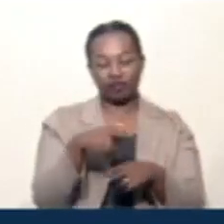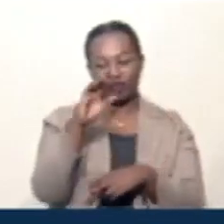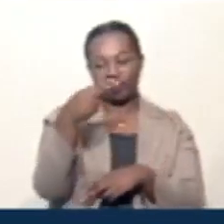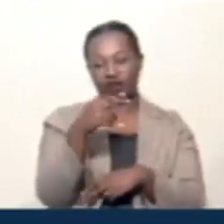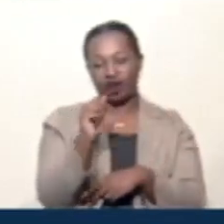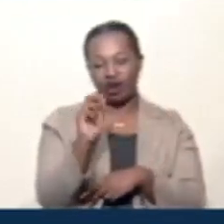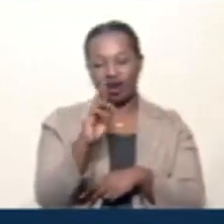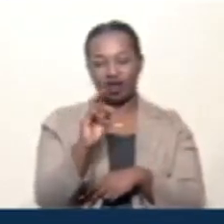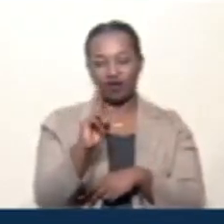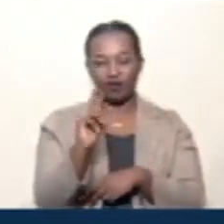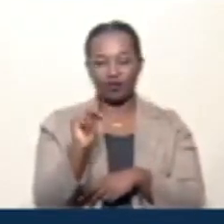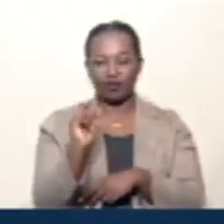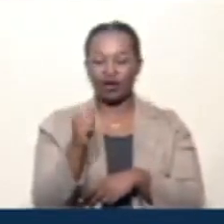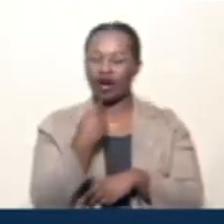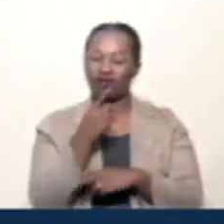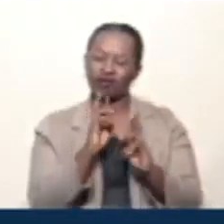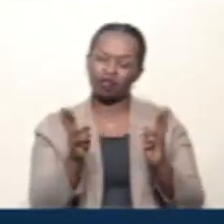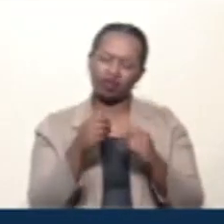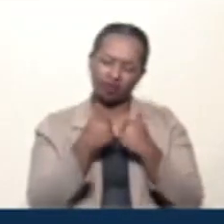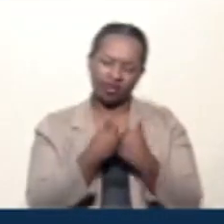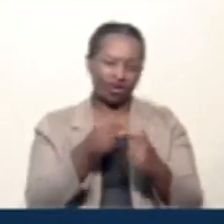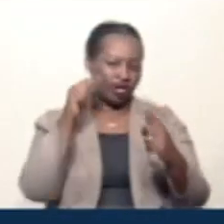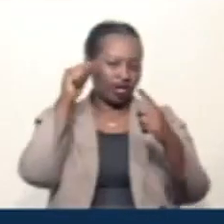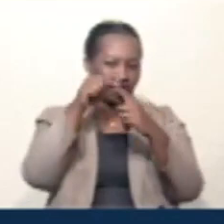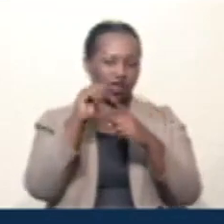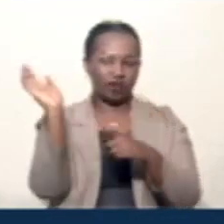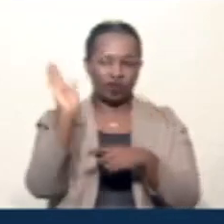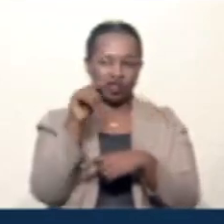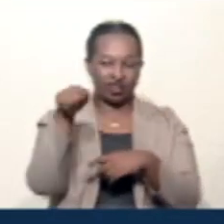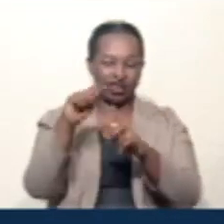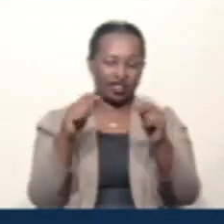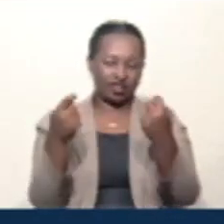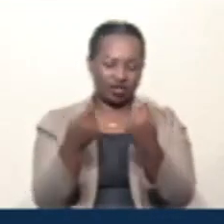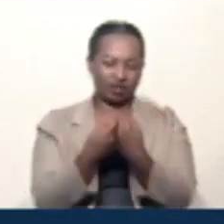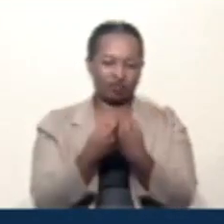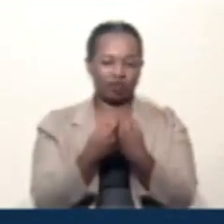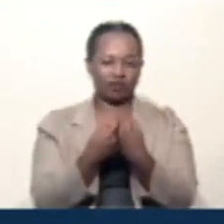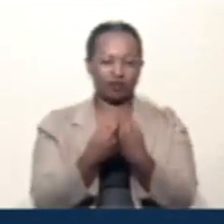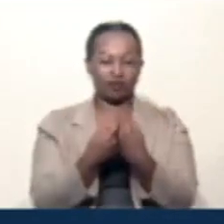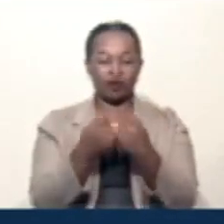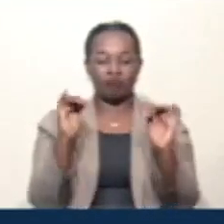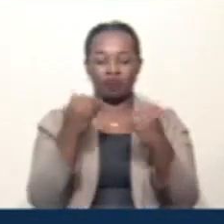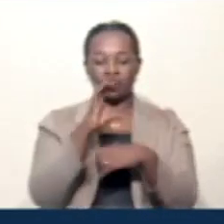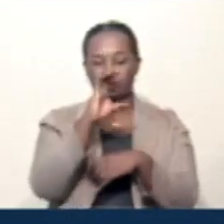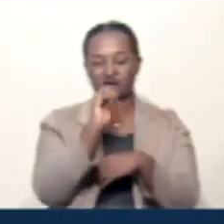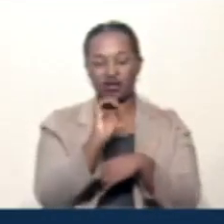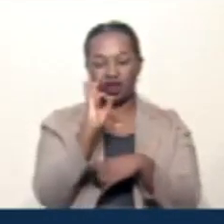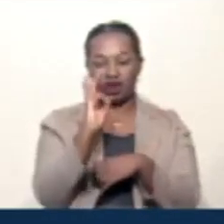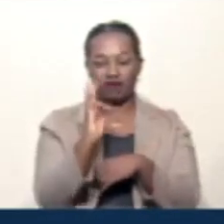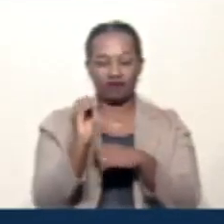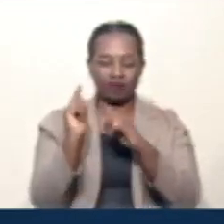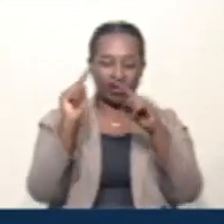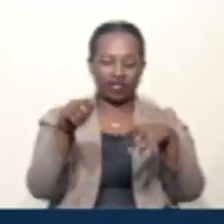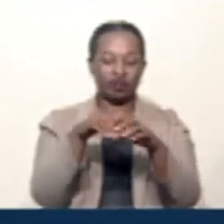uyu mukino uri kuri iki cyumweru, kandi ko intego ari ugusezerera Al Nassr Benghazi mu mikino ya CAF Confederation Cup akagera muri raundi ya